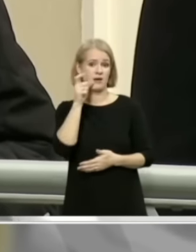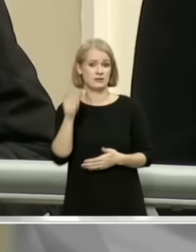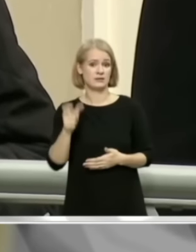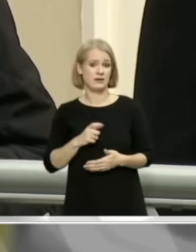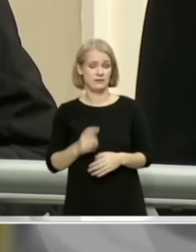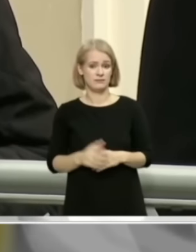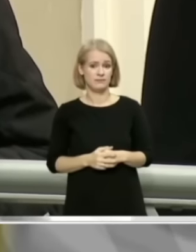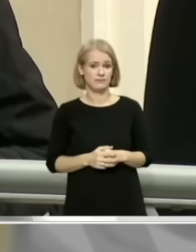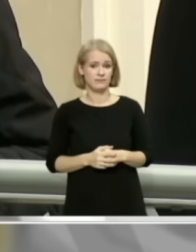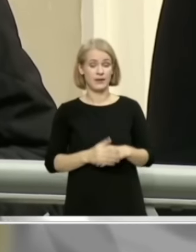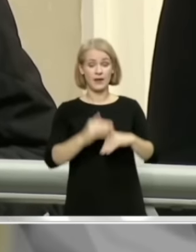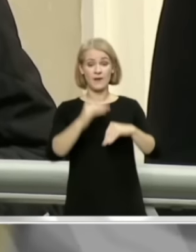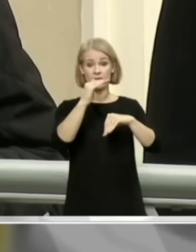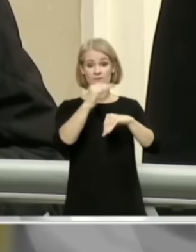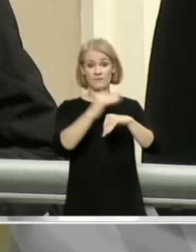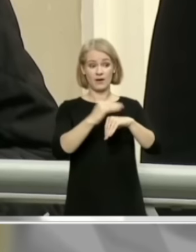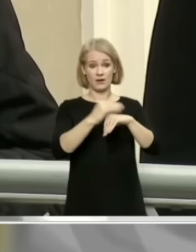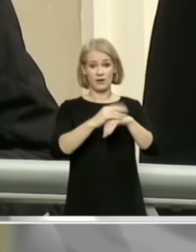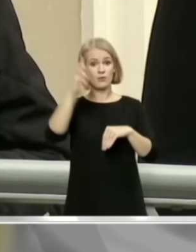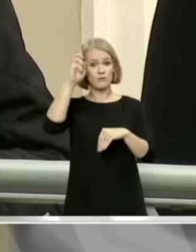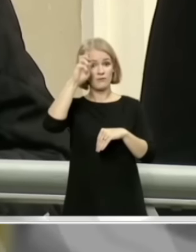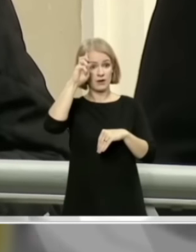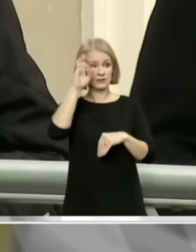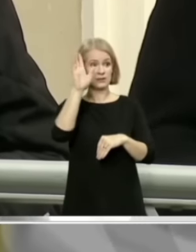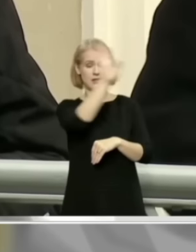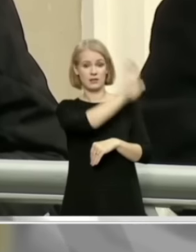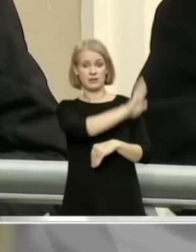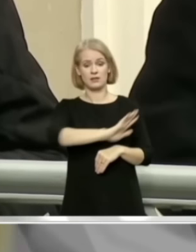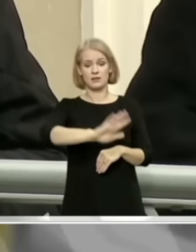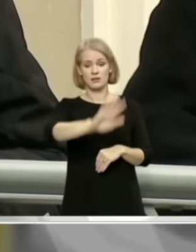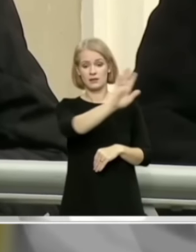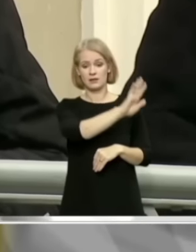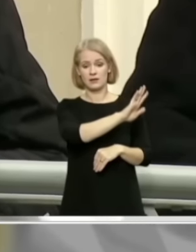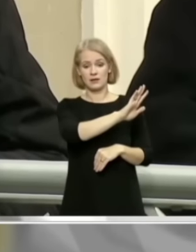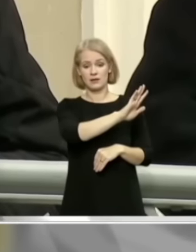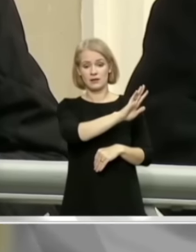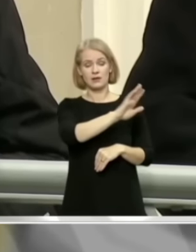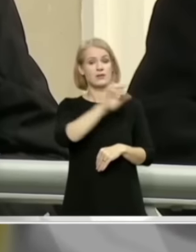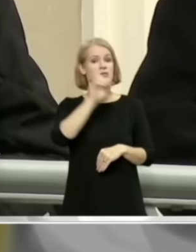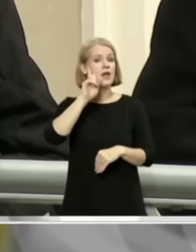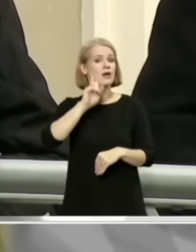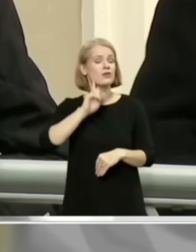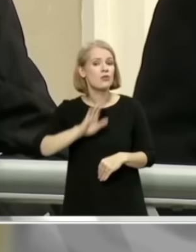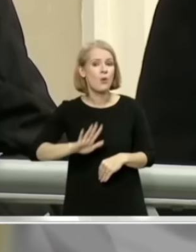Vakarai nenori išrauti putinizmo.